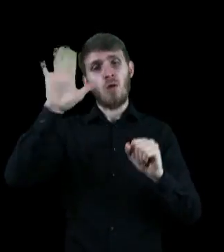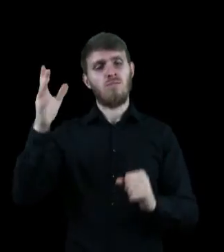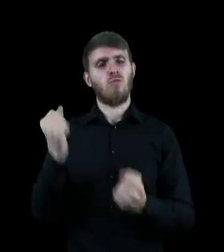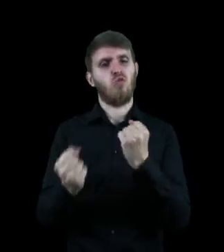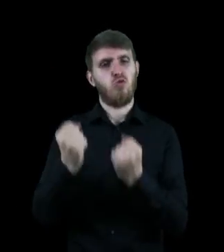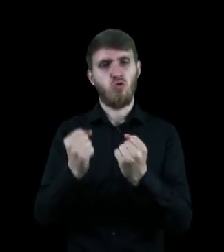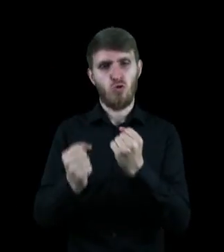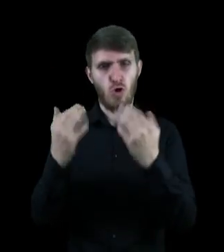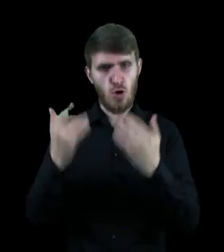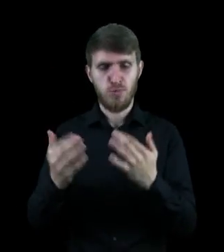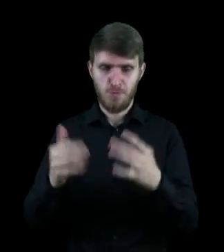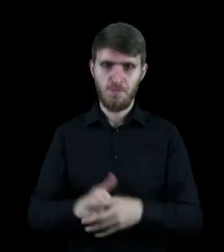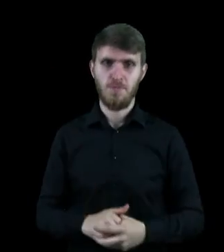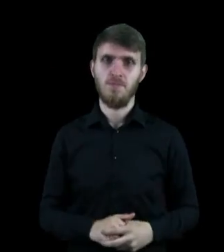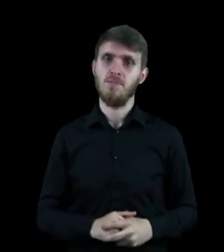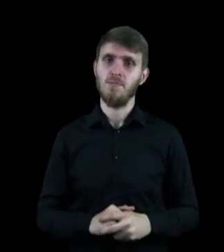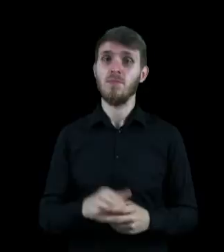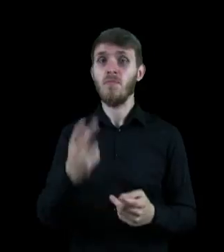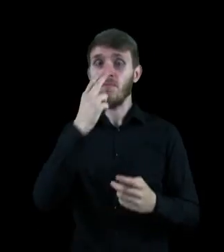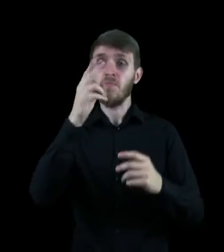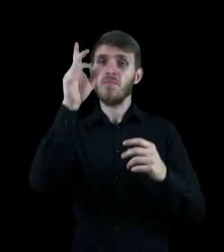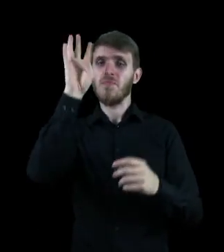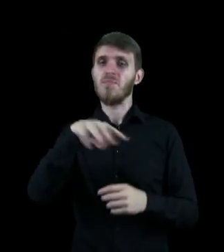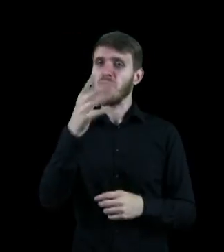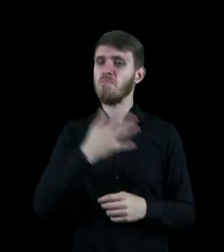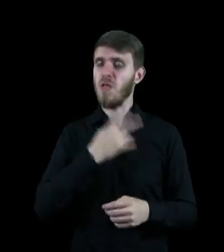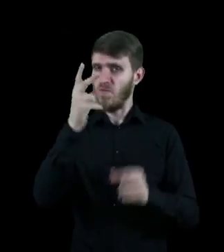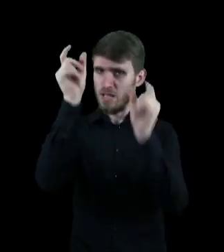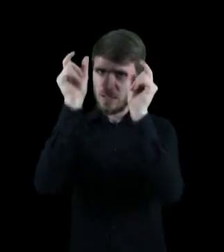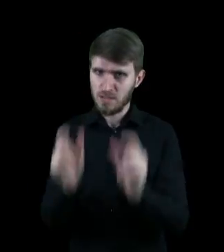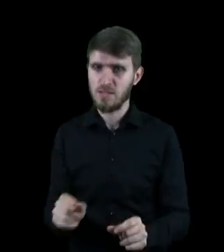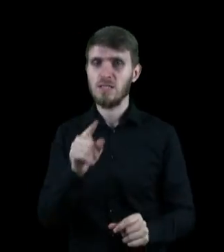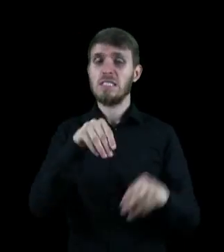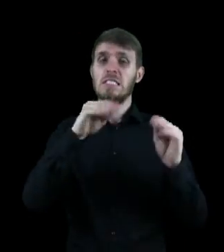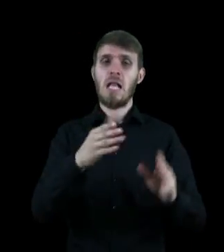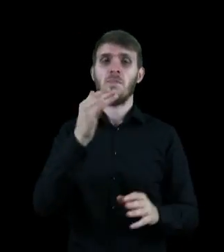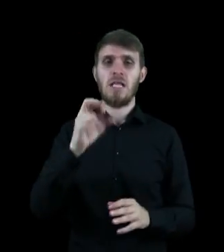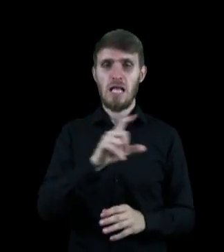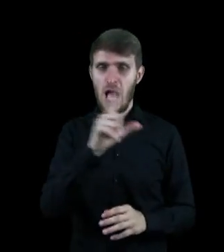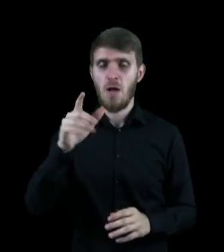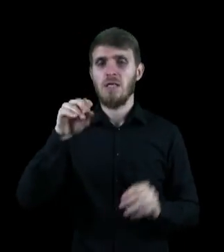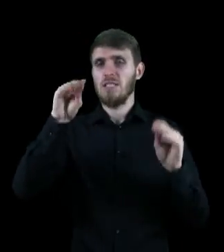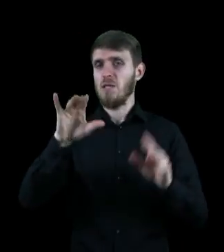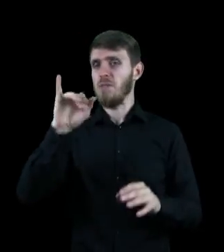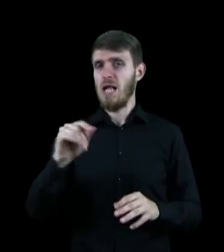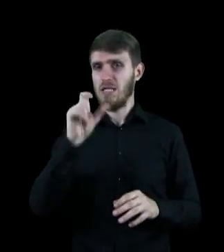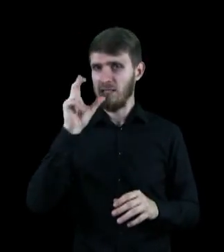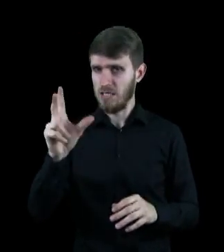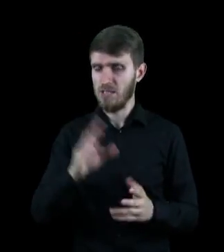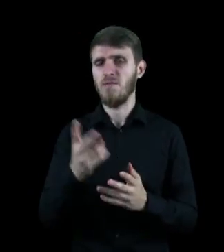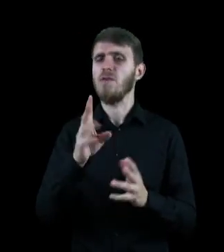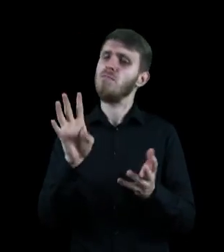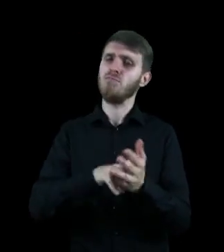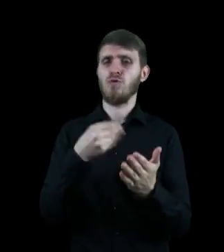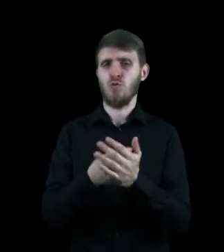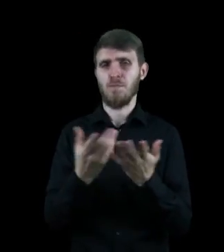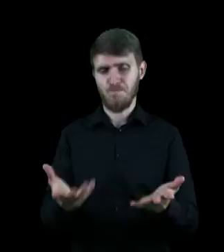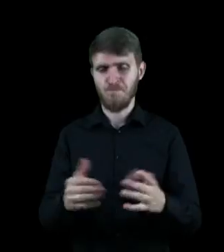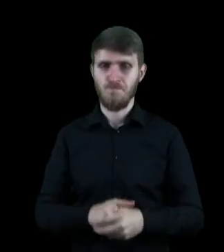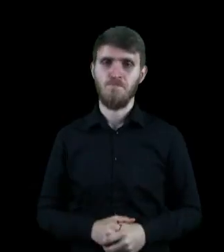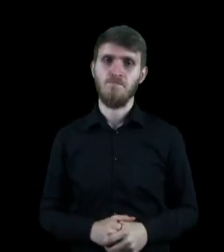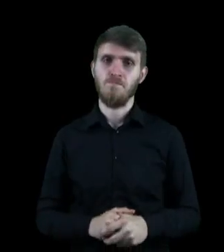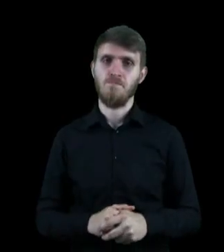lepiej zrozumieć podstawy i móc przejść do nieco bardziej skomplikowanych. Jak widzicie narysowałem rachunek zysków i strat dla dwóch przykładowych przedsiębiorstw.